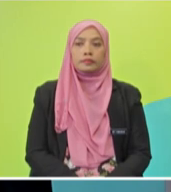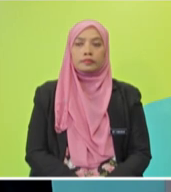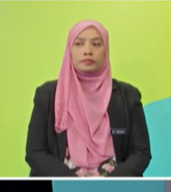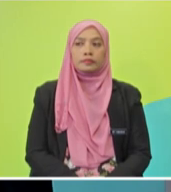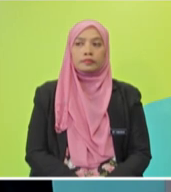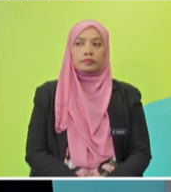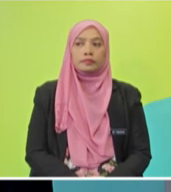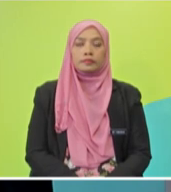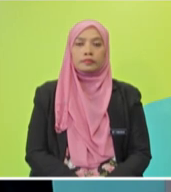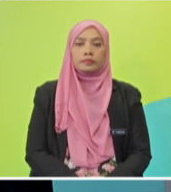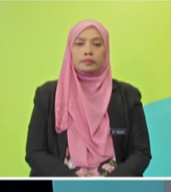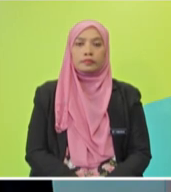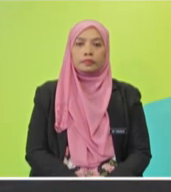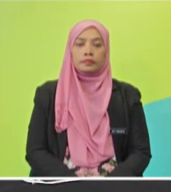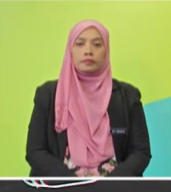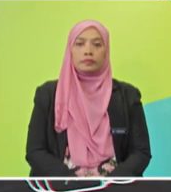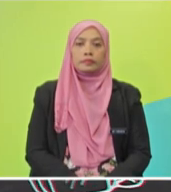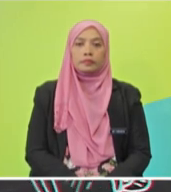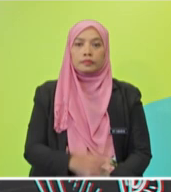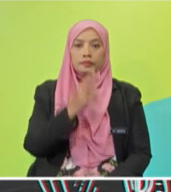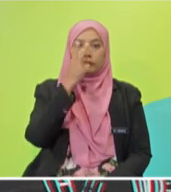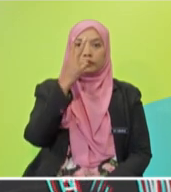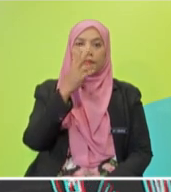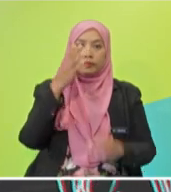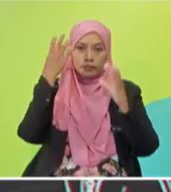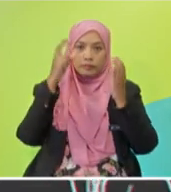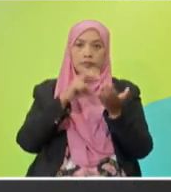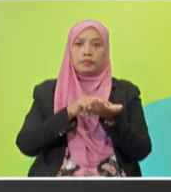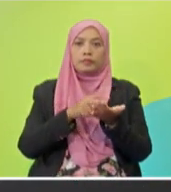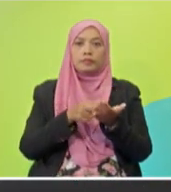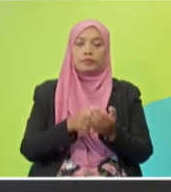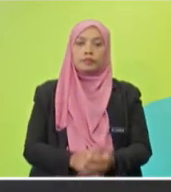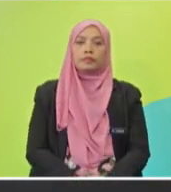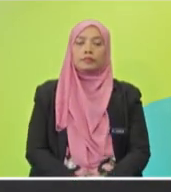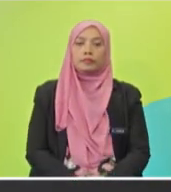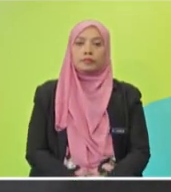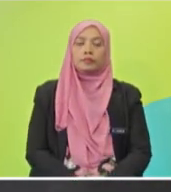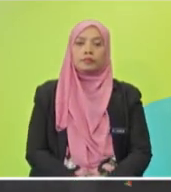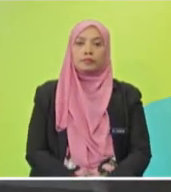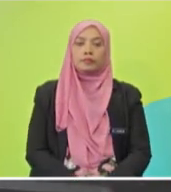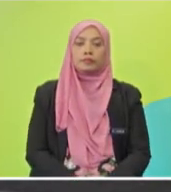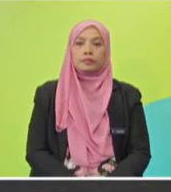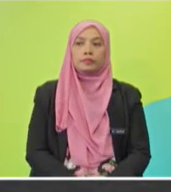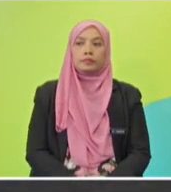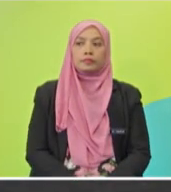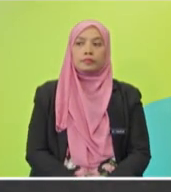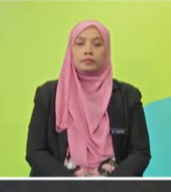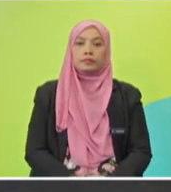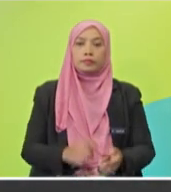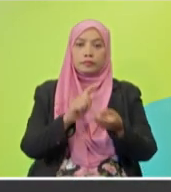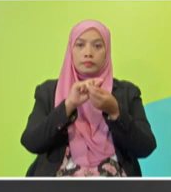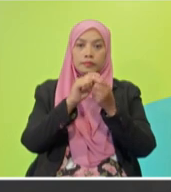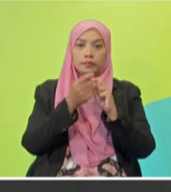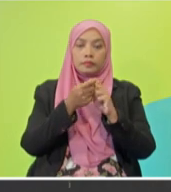kejap. 0.1 kilogram nisbah 50 gram kepada 0.25 kilogram, kita tukarkan semua kepada gram. Ya. Yeah.